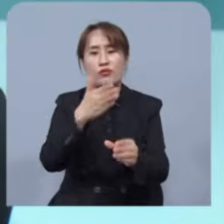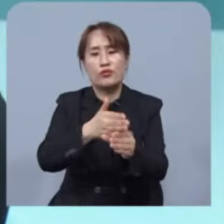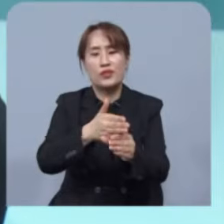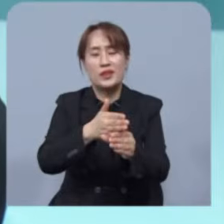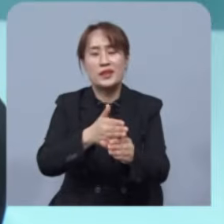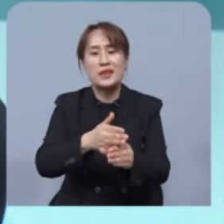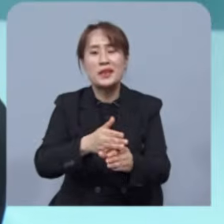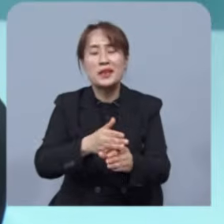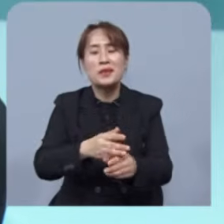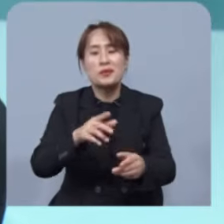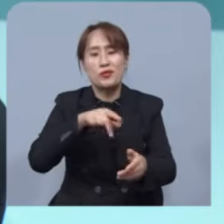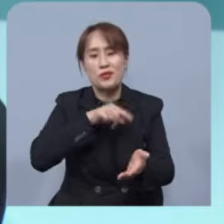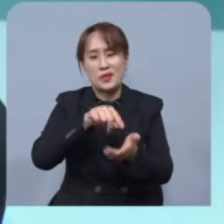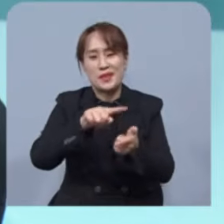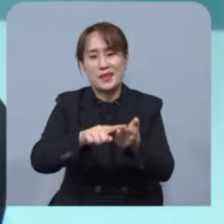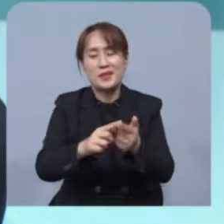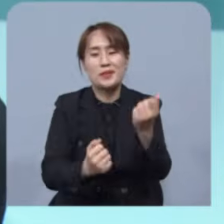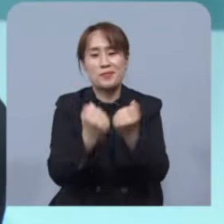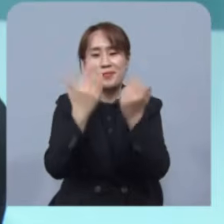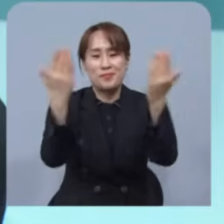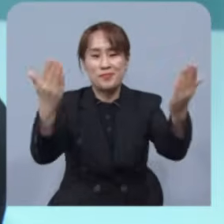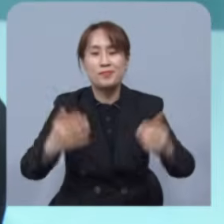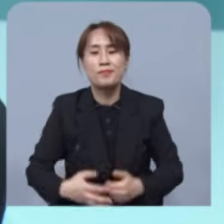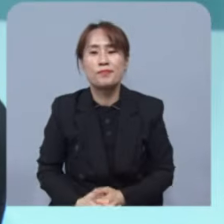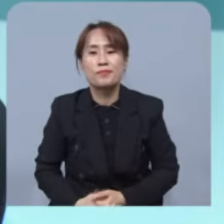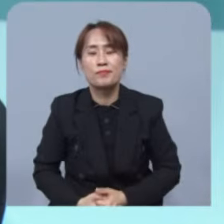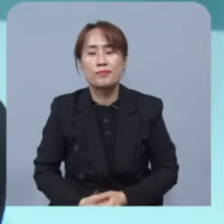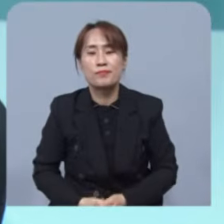중심 주제를 보고 드리겠습니다.